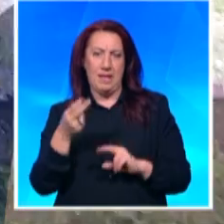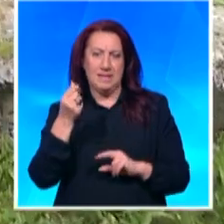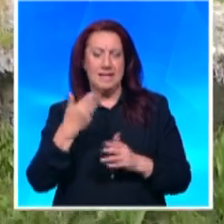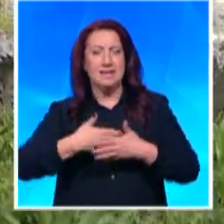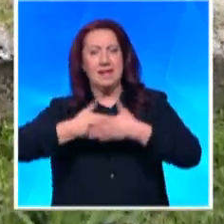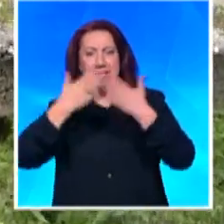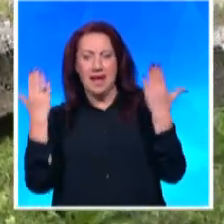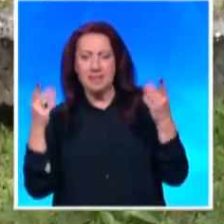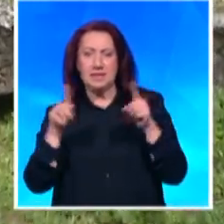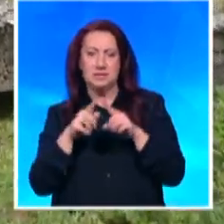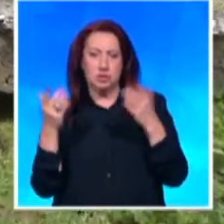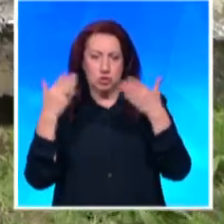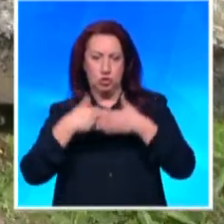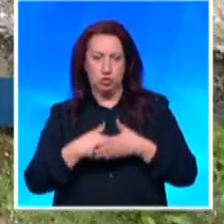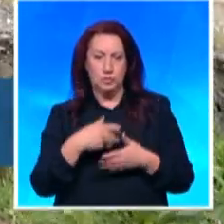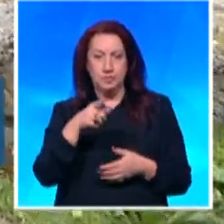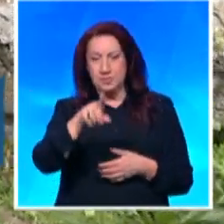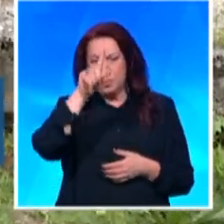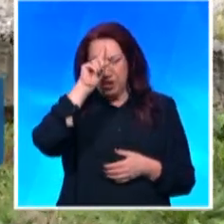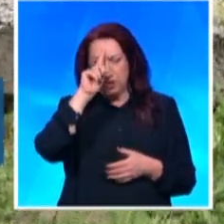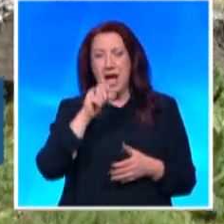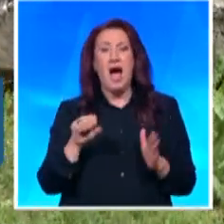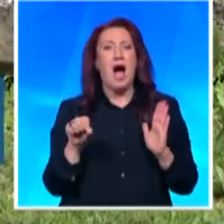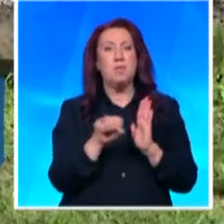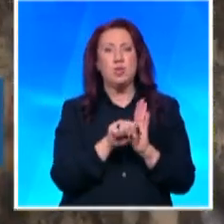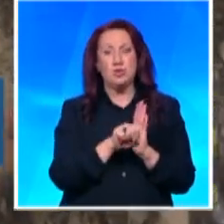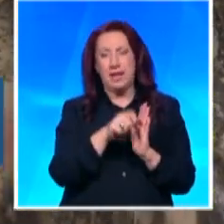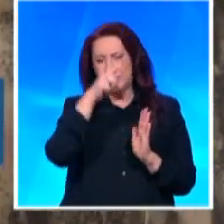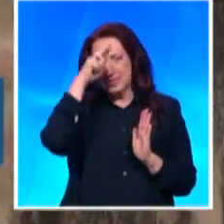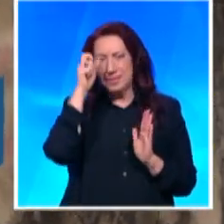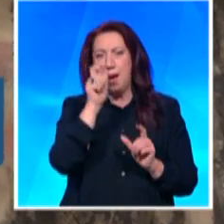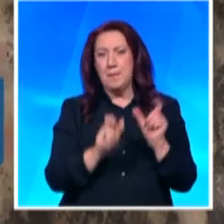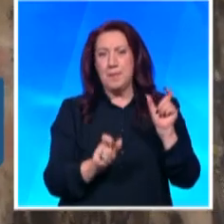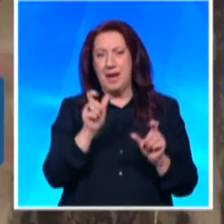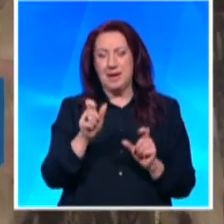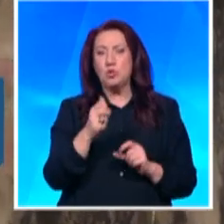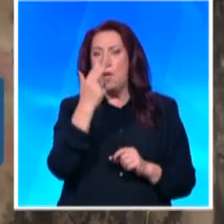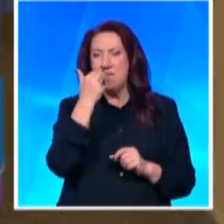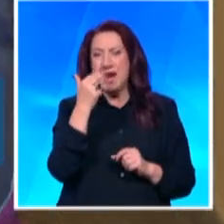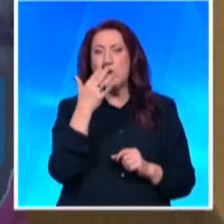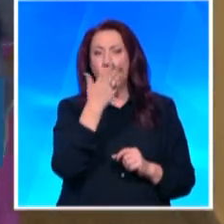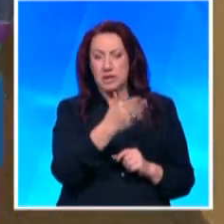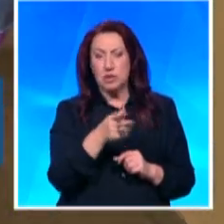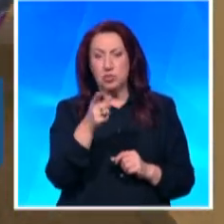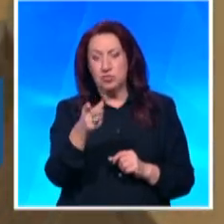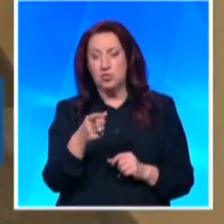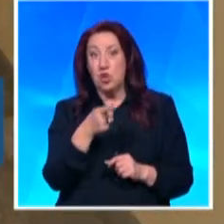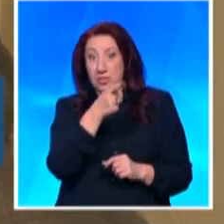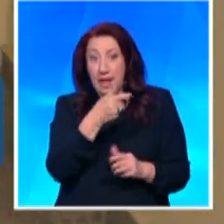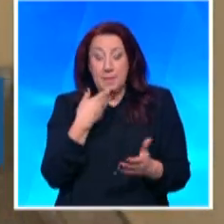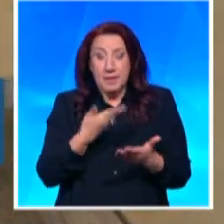Мария Стефанова е абонат на топлофикация Велико Търново, която предлага едно от най-драстичните увеличения на тарифата за следващата